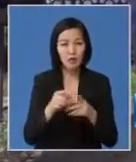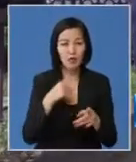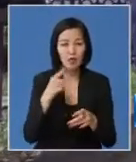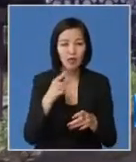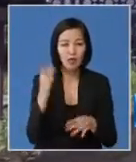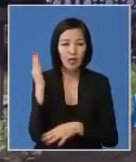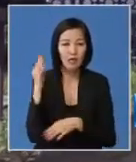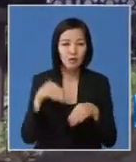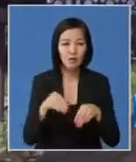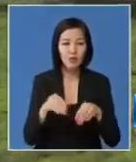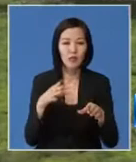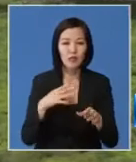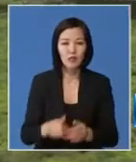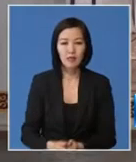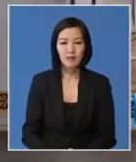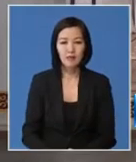көшет отырғызды.